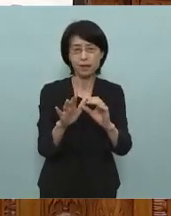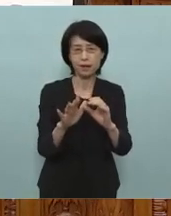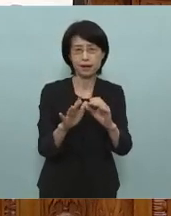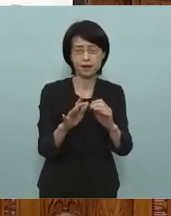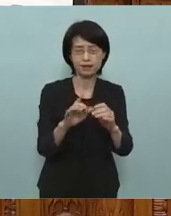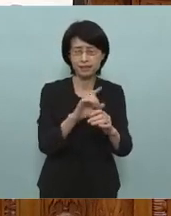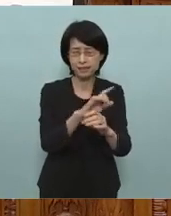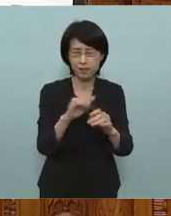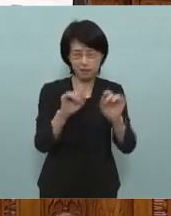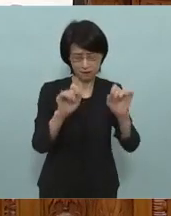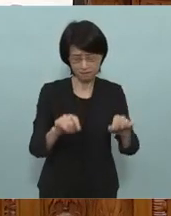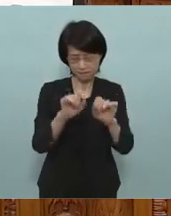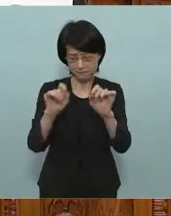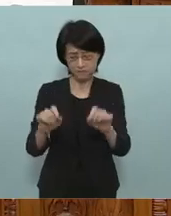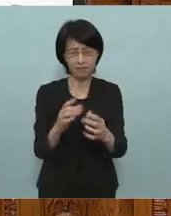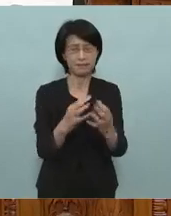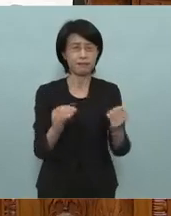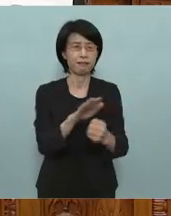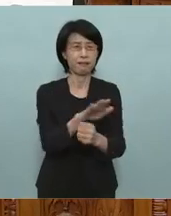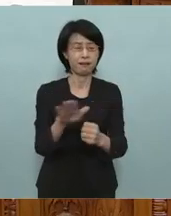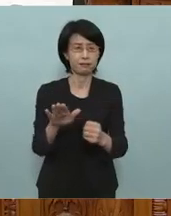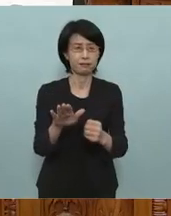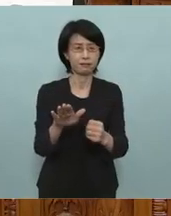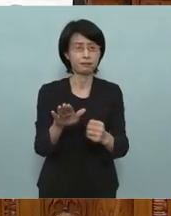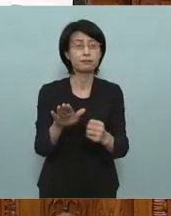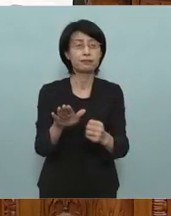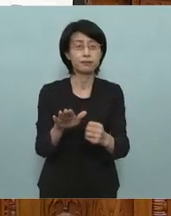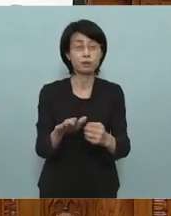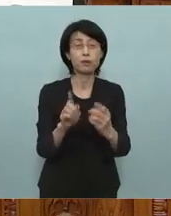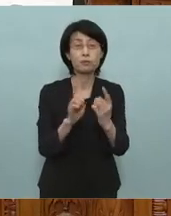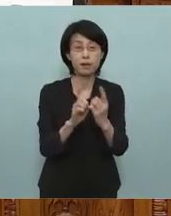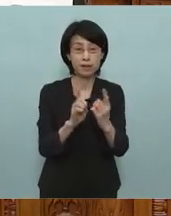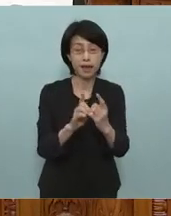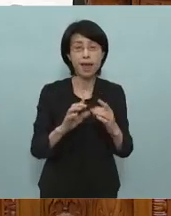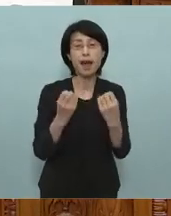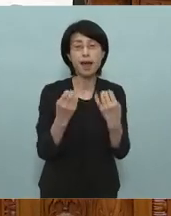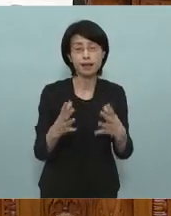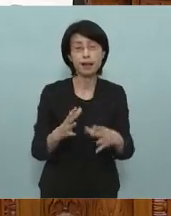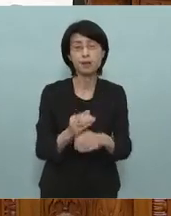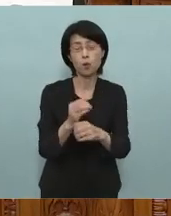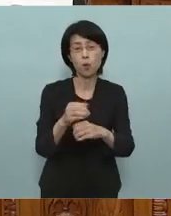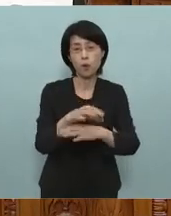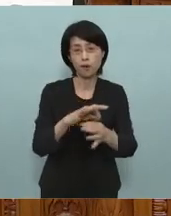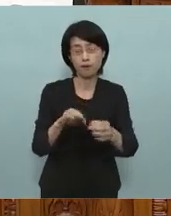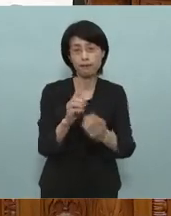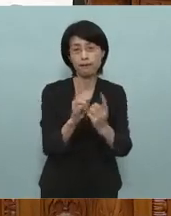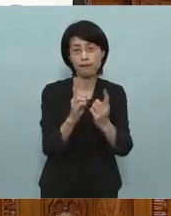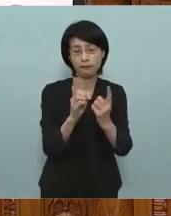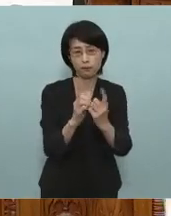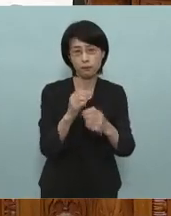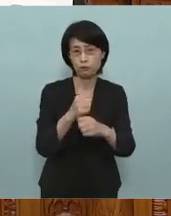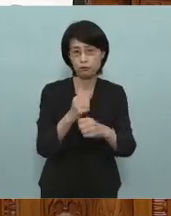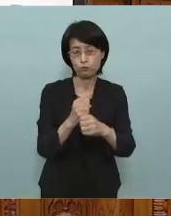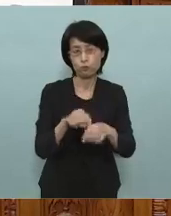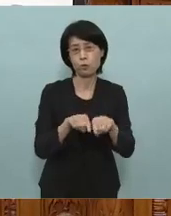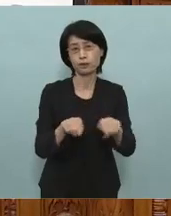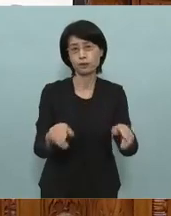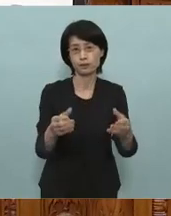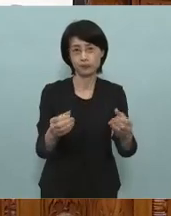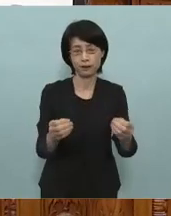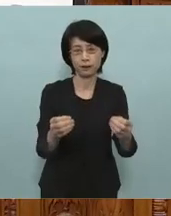酸欠席する課題に対応するため先日新たな総合経済対策の策定を指示しました